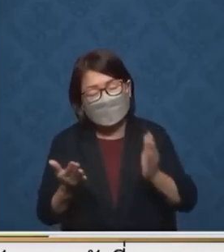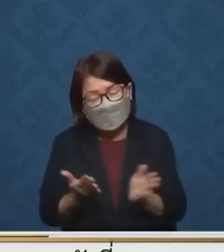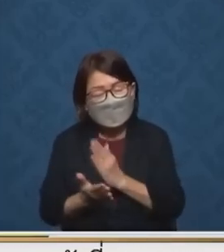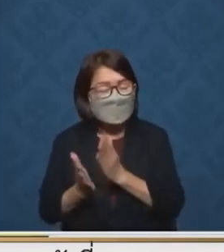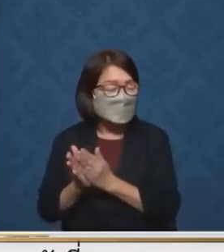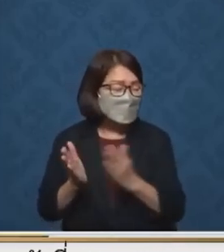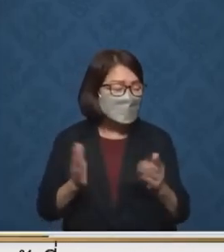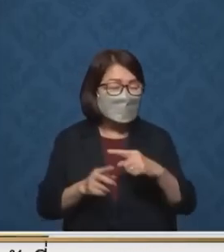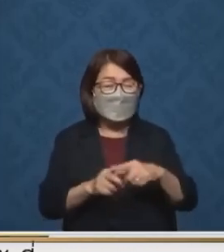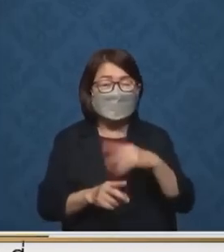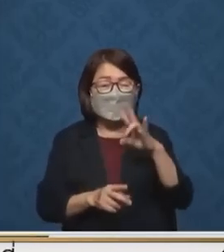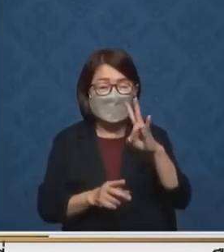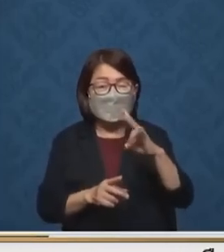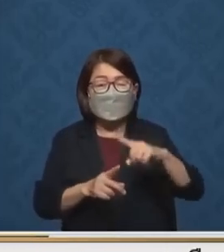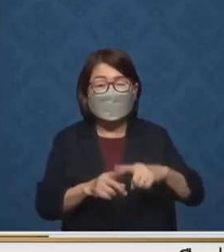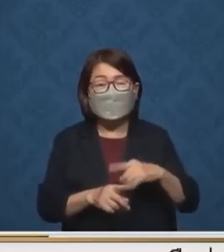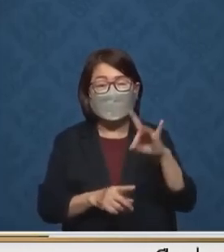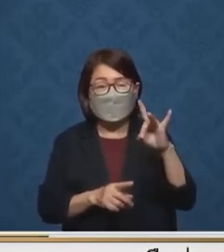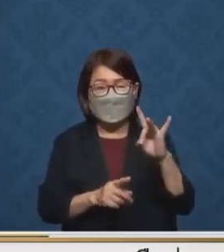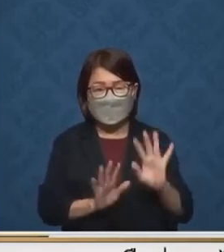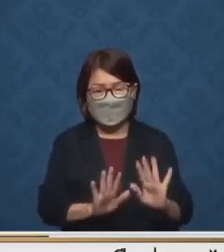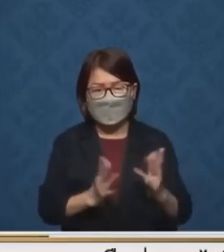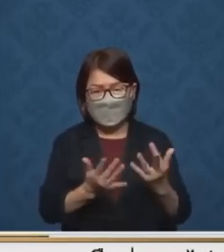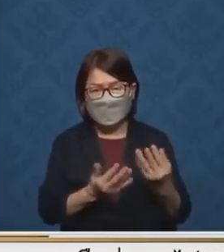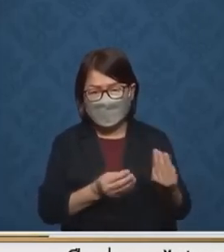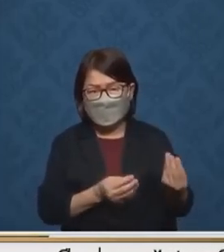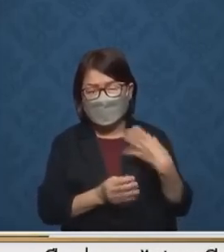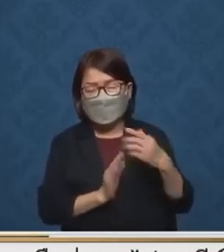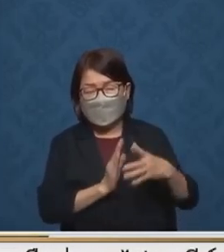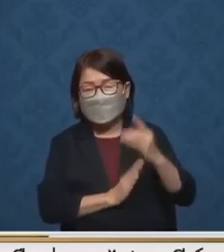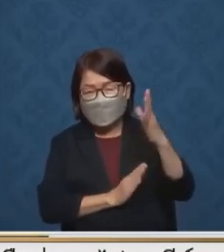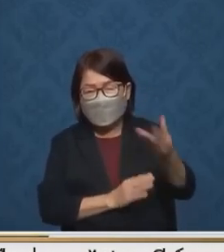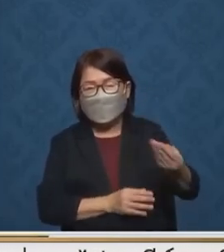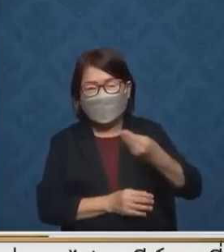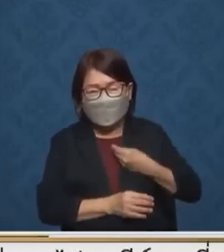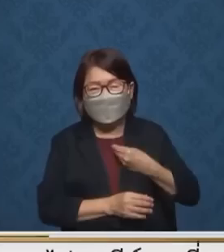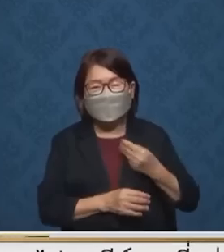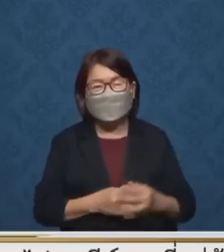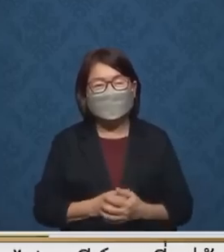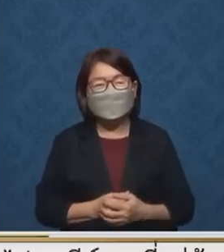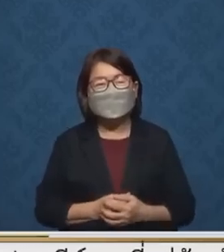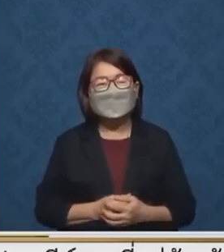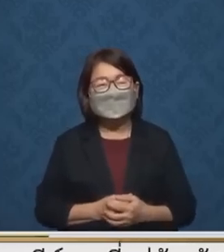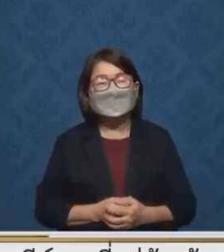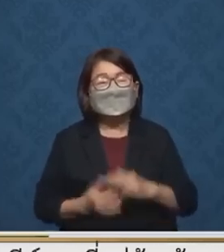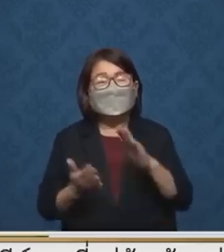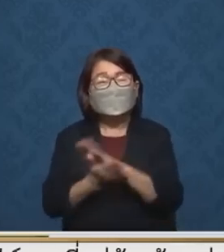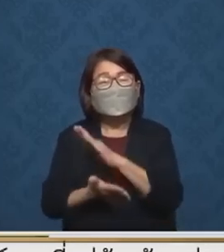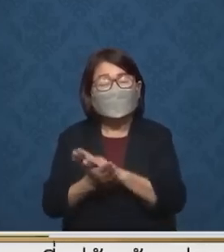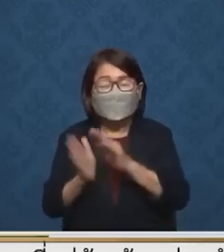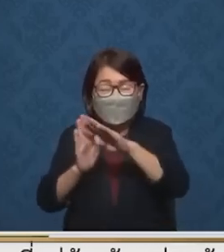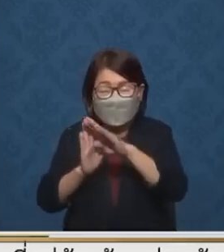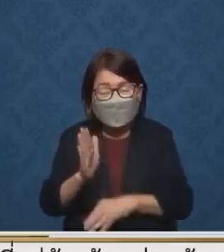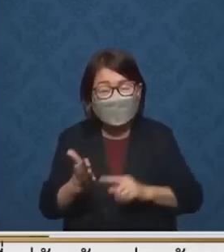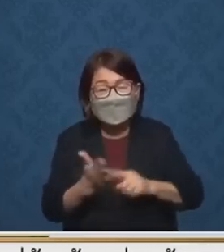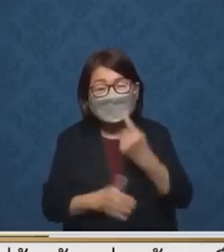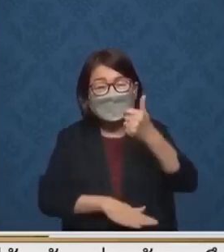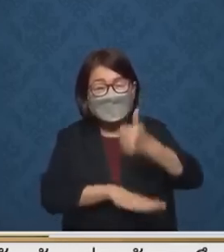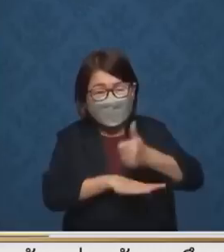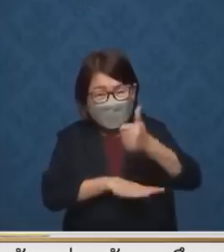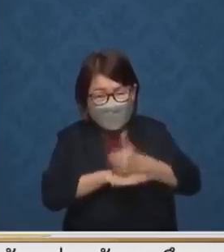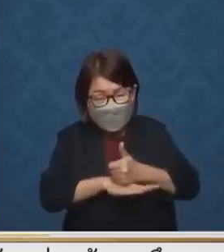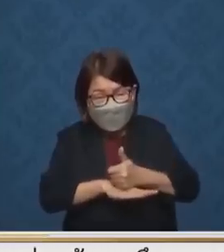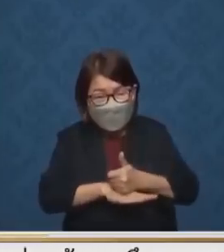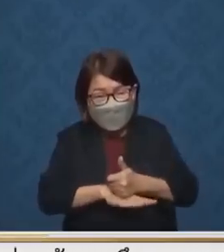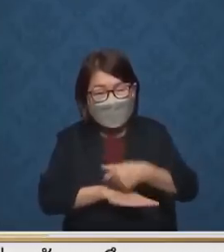งเดอนกระ collaborateเดือนสิงหาว่า แว้ว วาจะส่งมาอตนหนาในเอกสารครัั้แต่หัวหน้าน่วยพัน